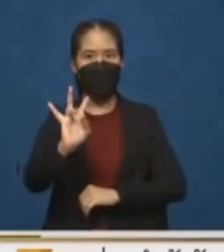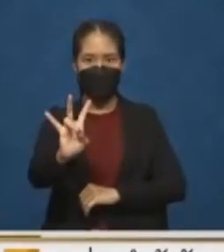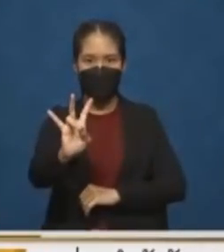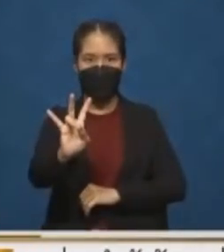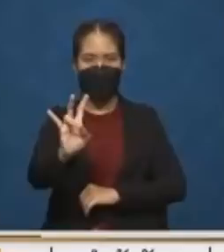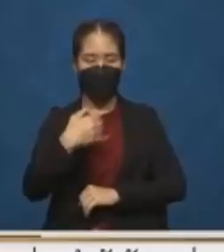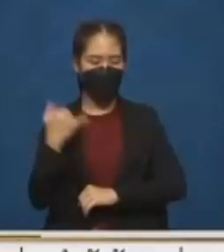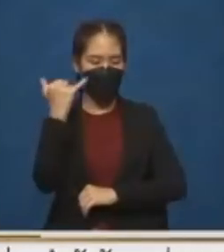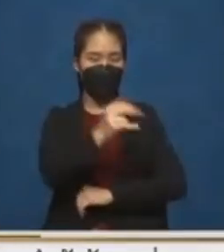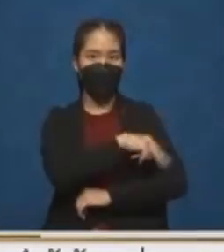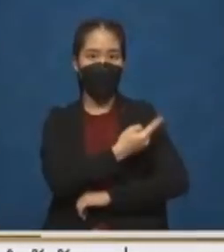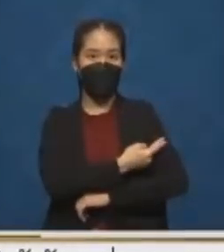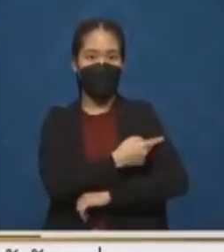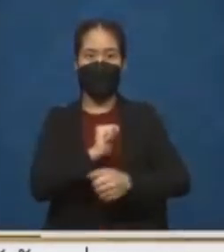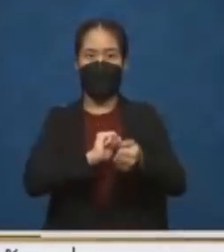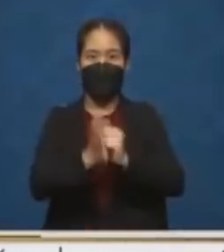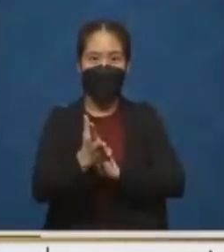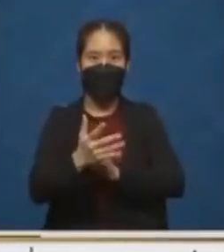ไปหาหม้อไม่ทันต้องเสียชีวตก่อน